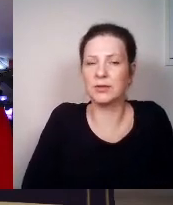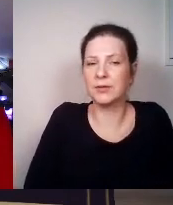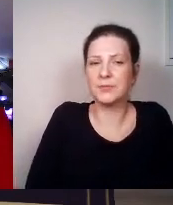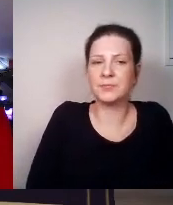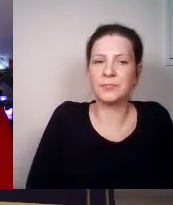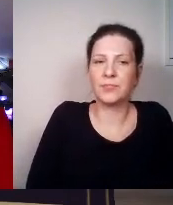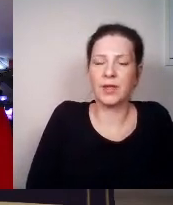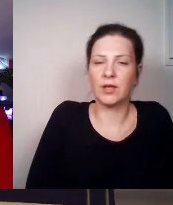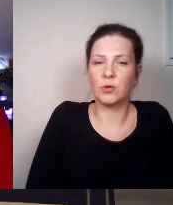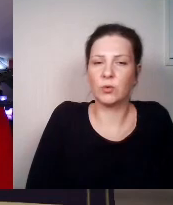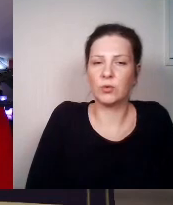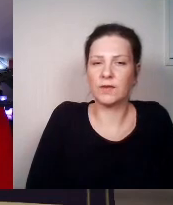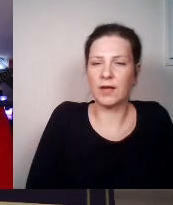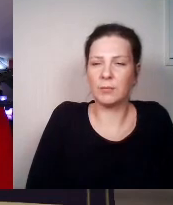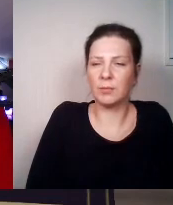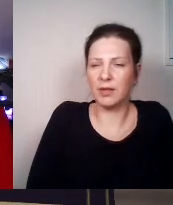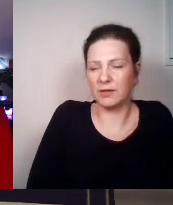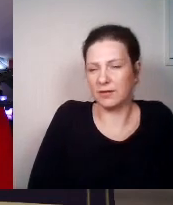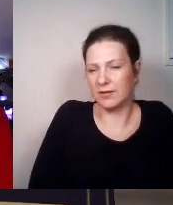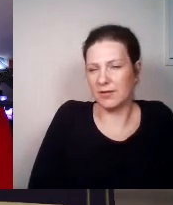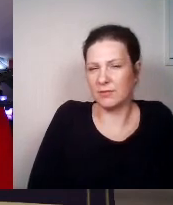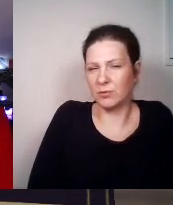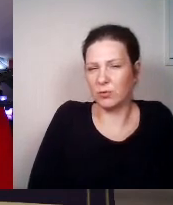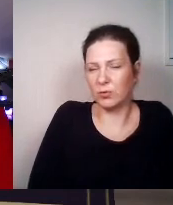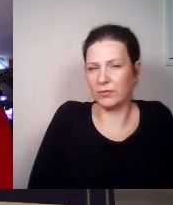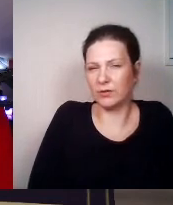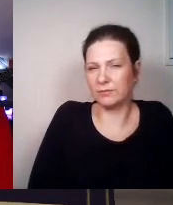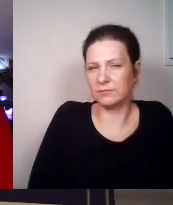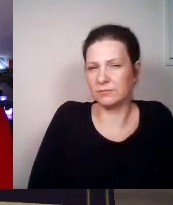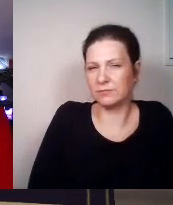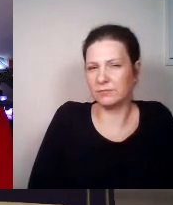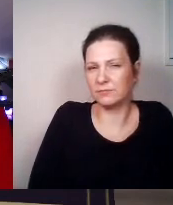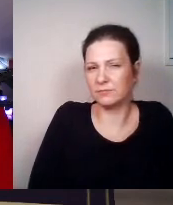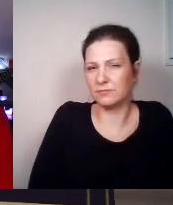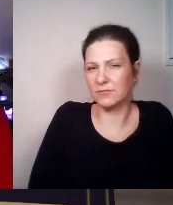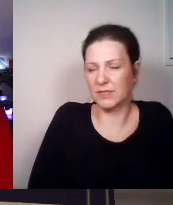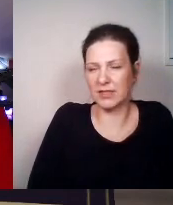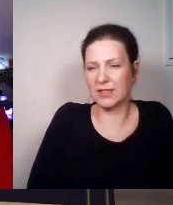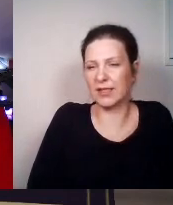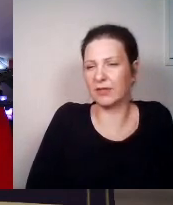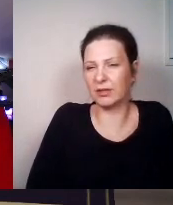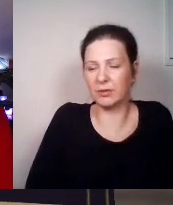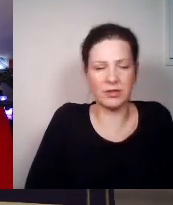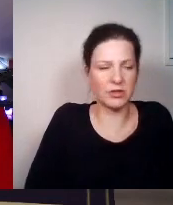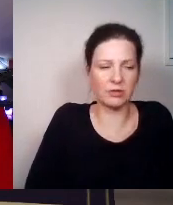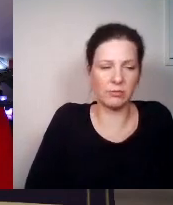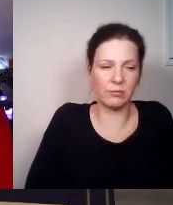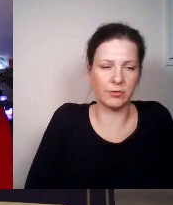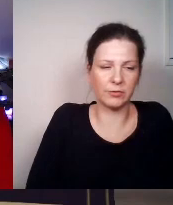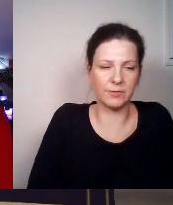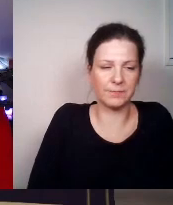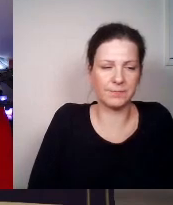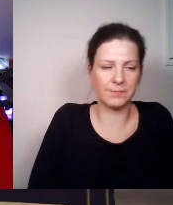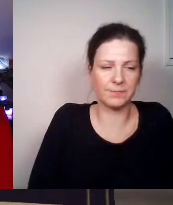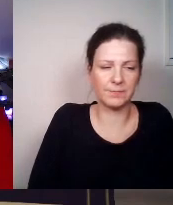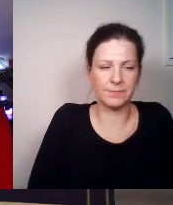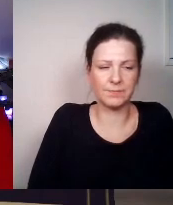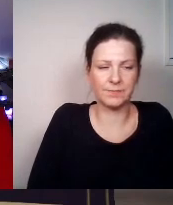mehr. Und das kam bei mir erst tatsächlich mit Corona wieder. Dass es dann einfach in der Berichterstattung